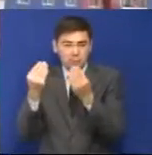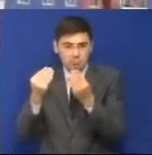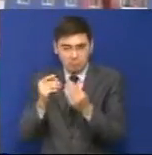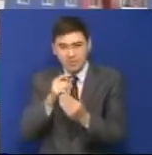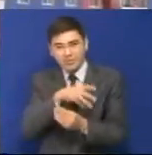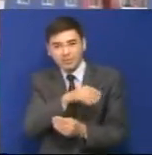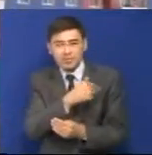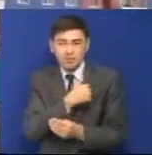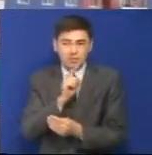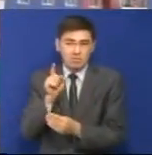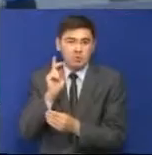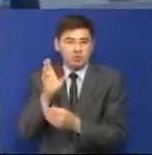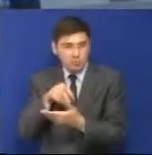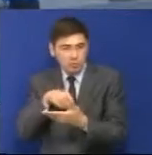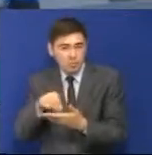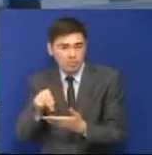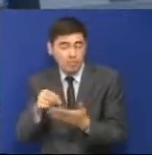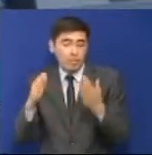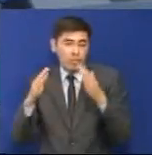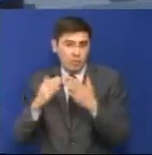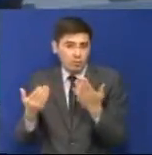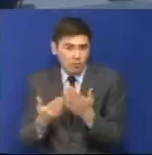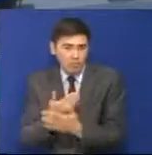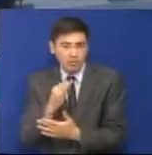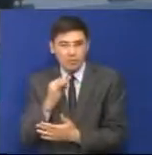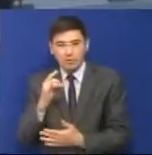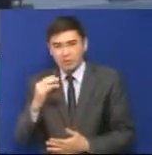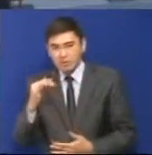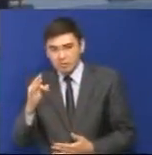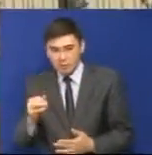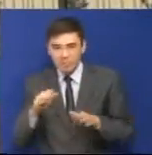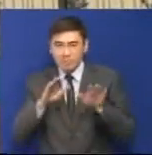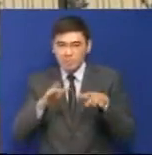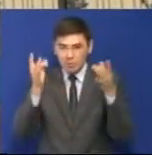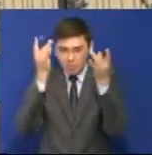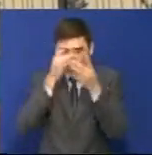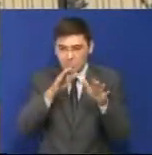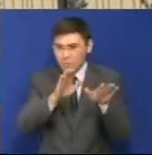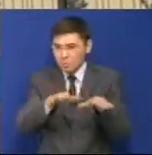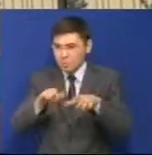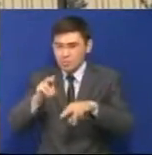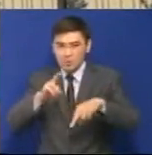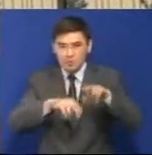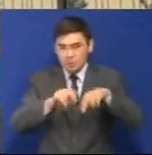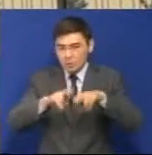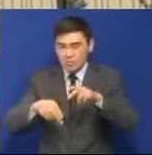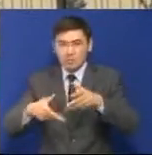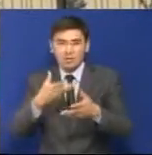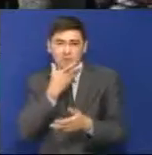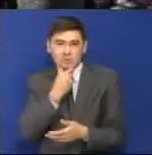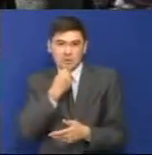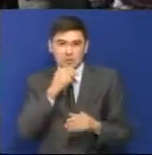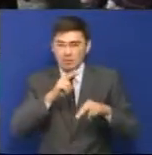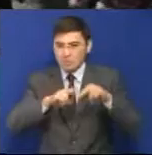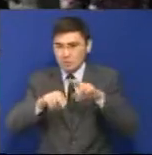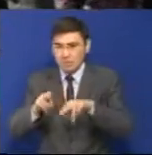болуды армандайды. Жаңа үйлер, инфрақұрылым, ірі әлеуметтік мәдени нысандар мен демалыс орындарының бой көтеруі